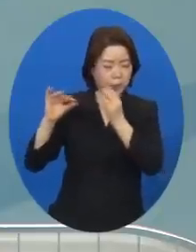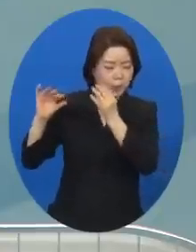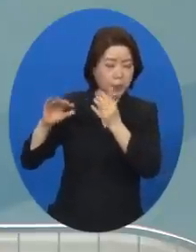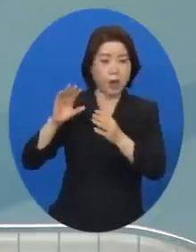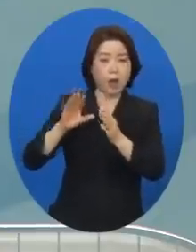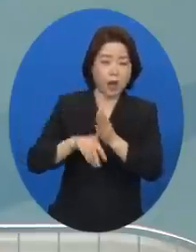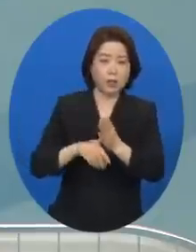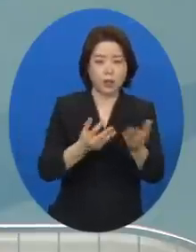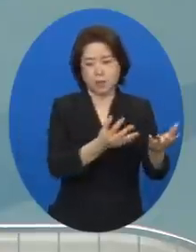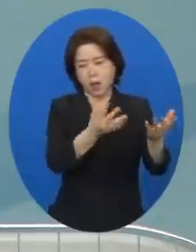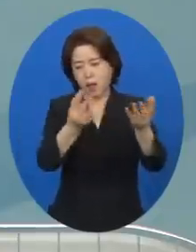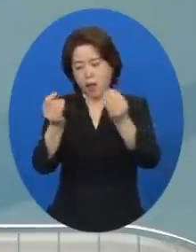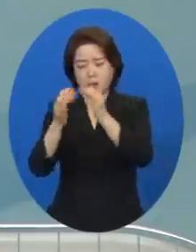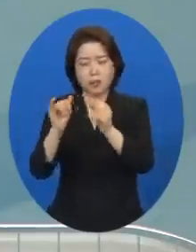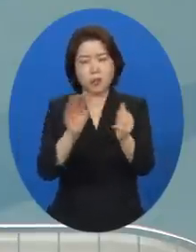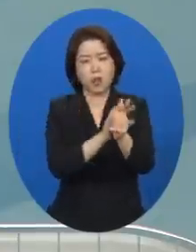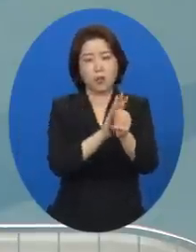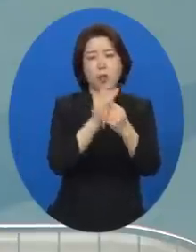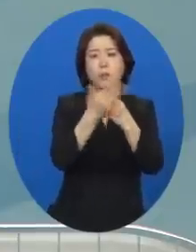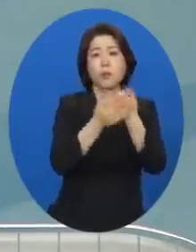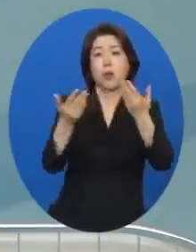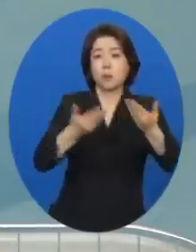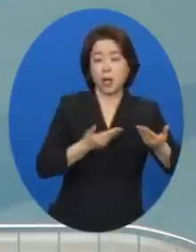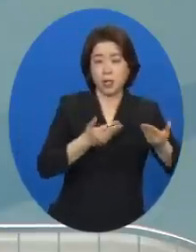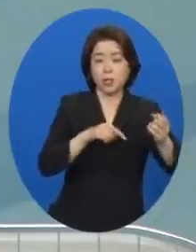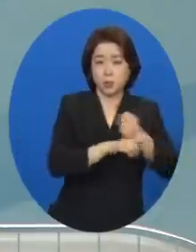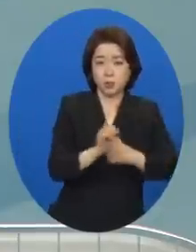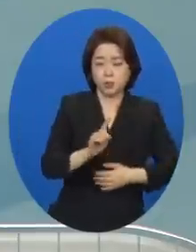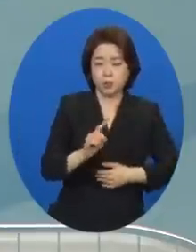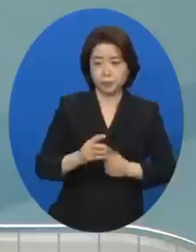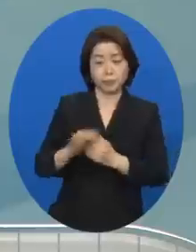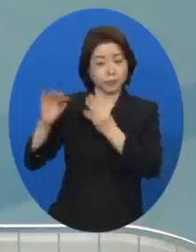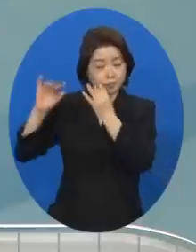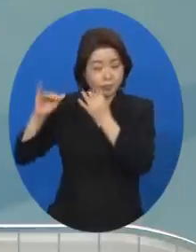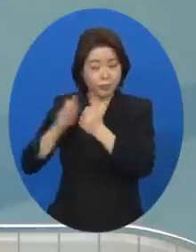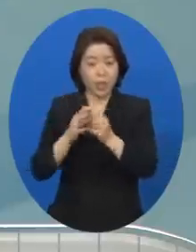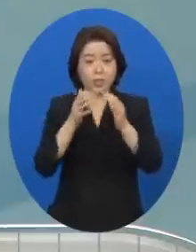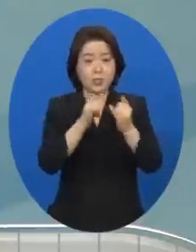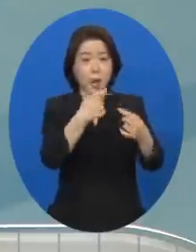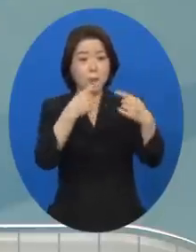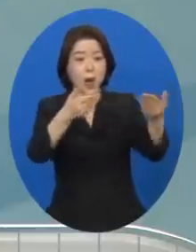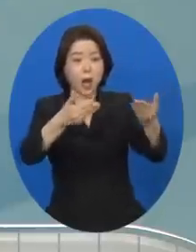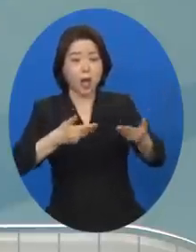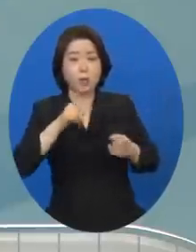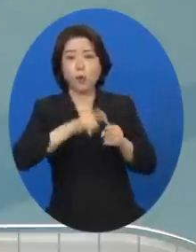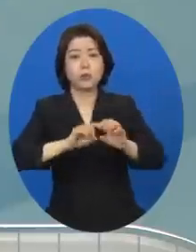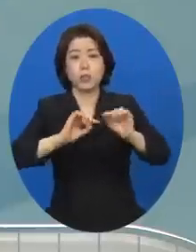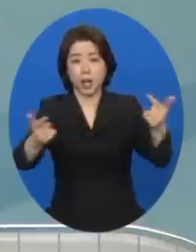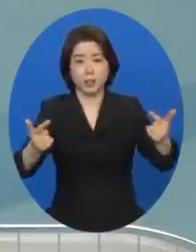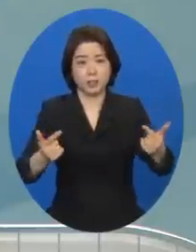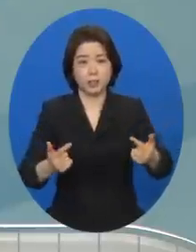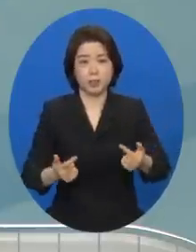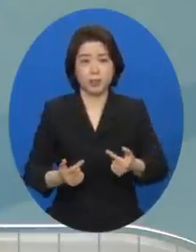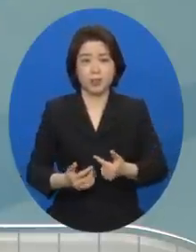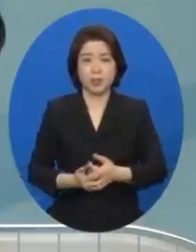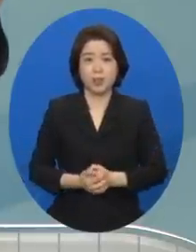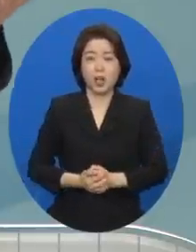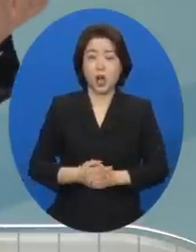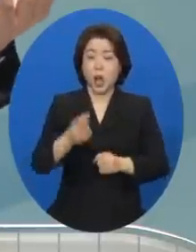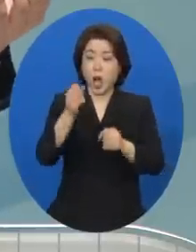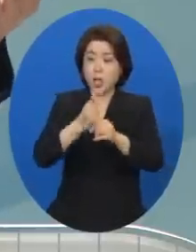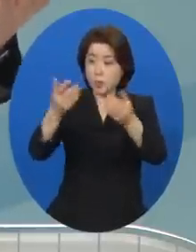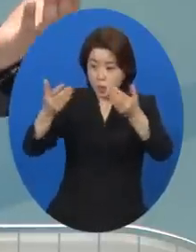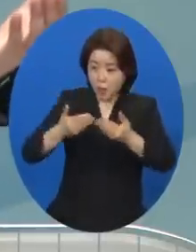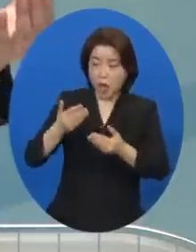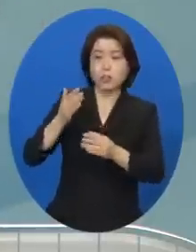위로를 받는 것은 그는 사람들이 평가를 받기 위해서 연주하는 게 아니기 때문이에요 이미 받고